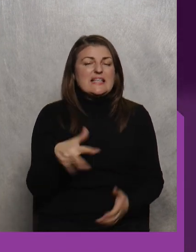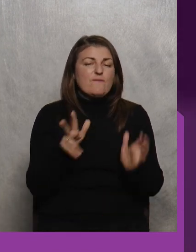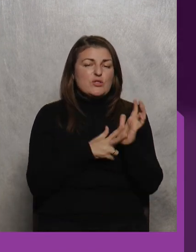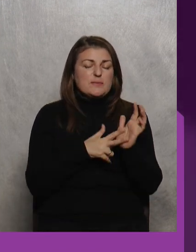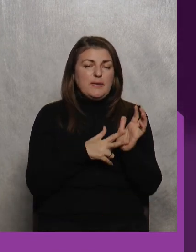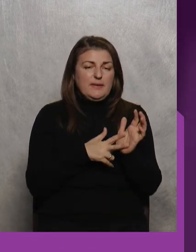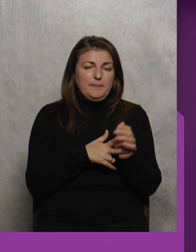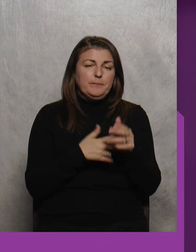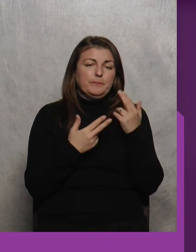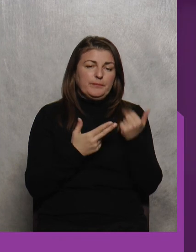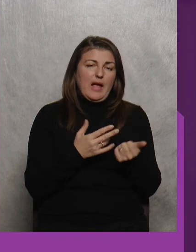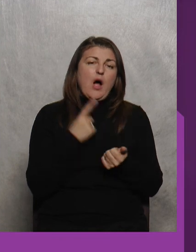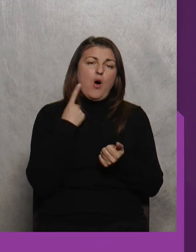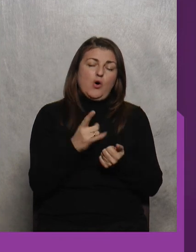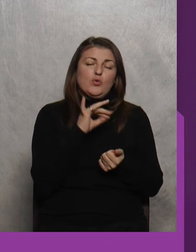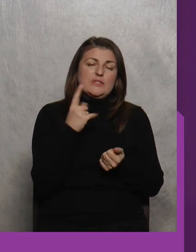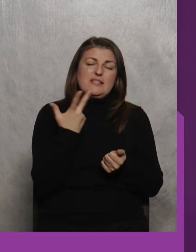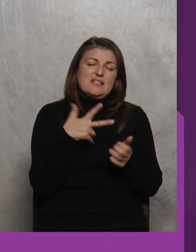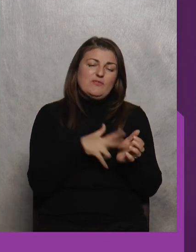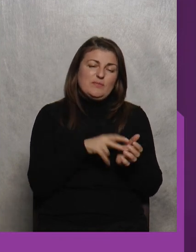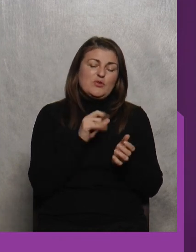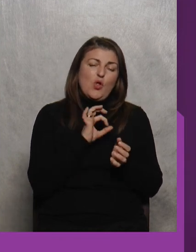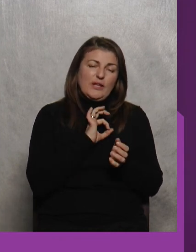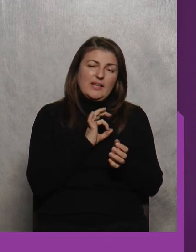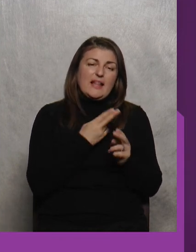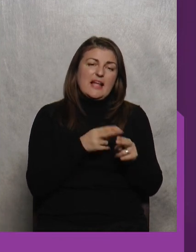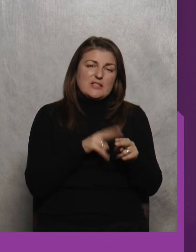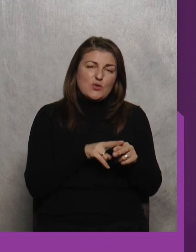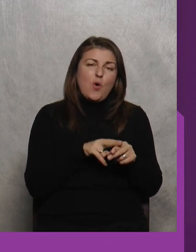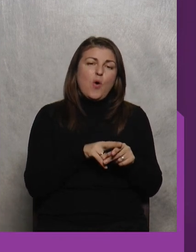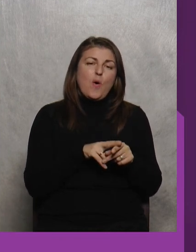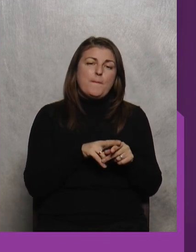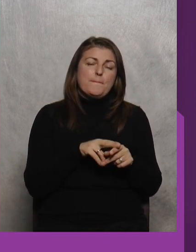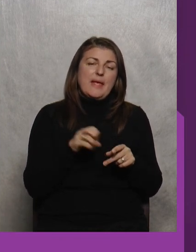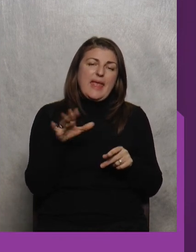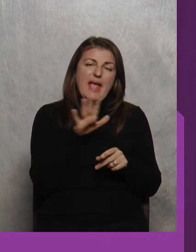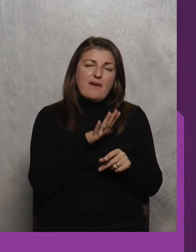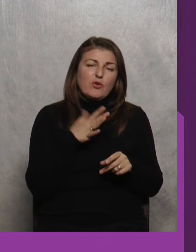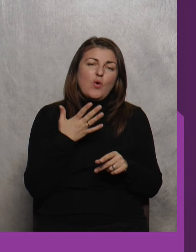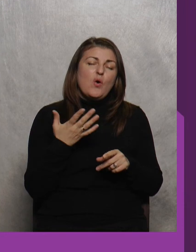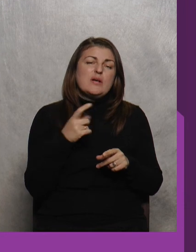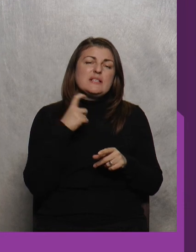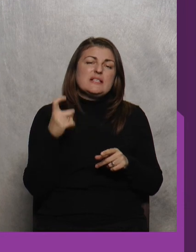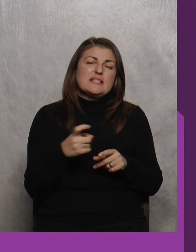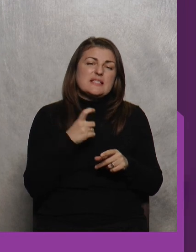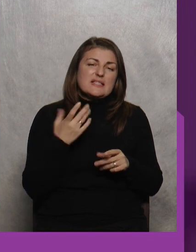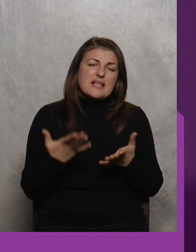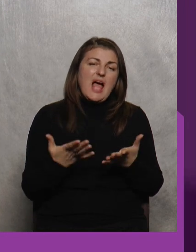38 да, одну золотих на цих... нагород на цьому Євро з